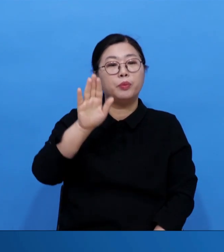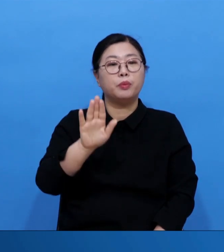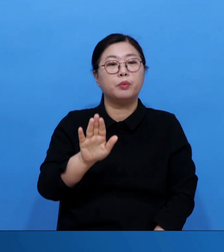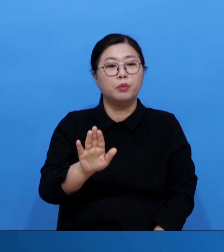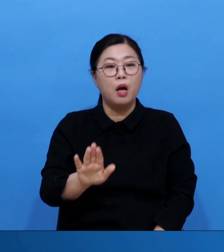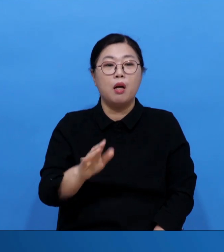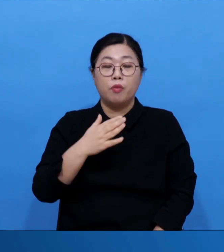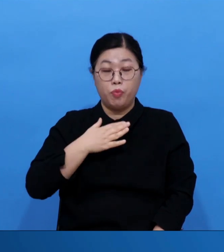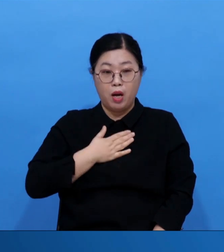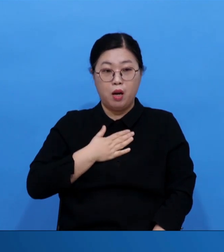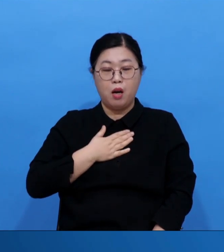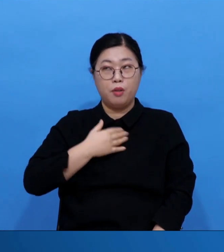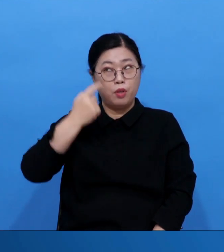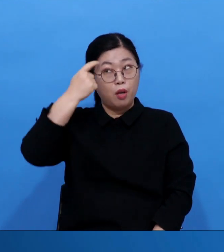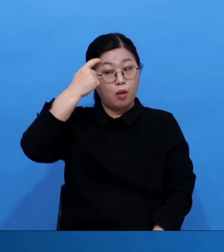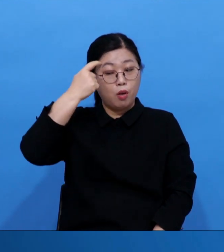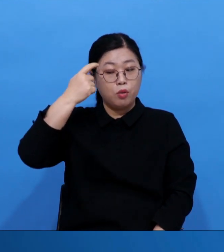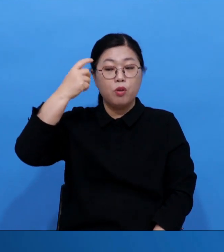심판에도 나